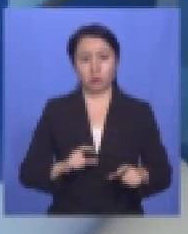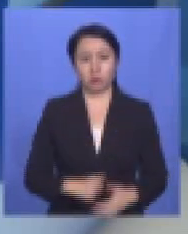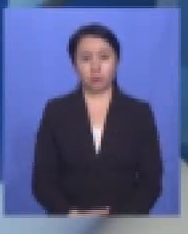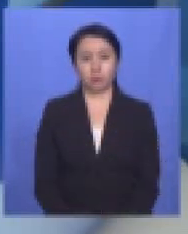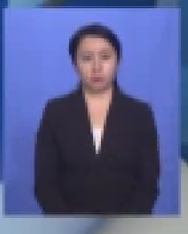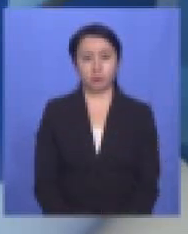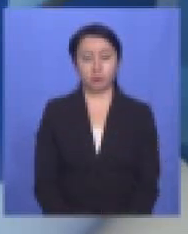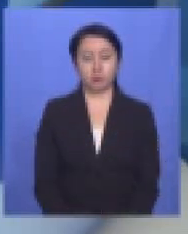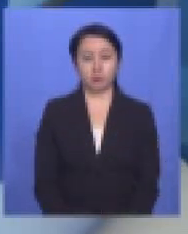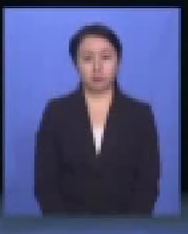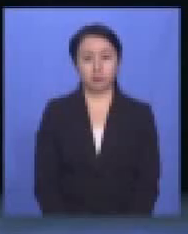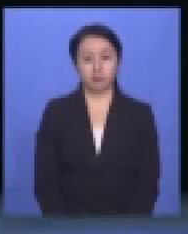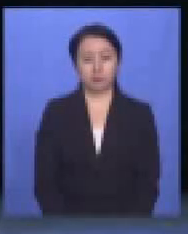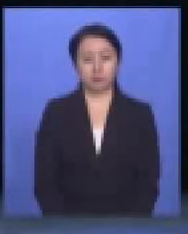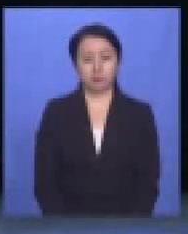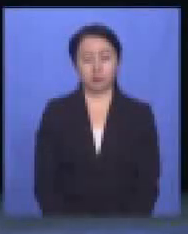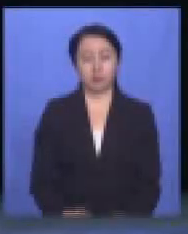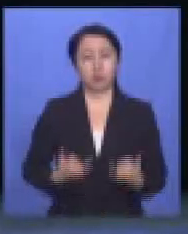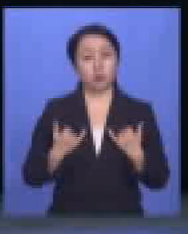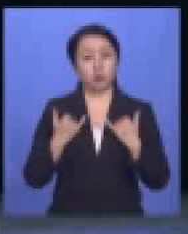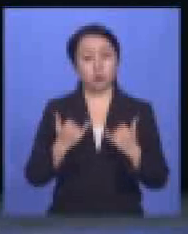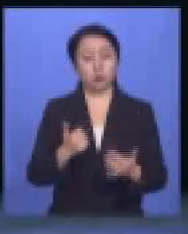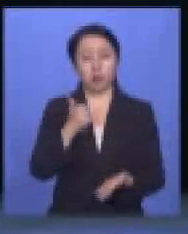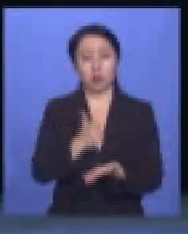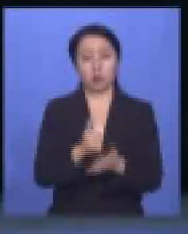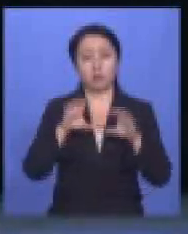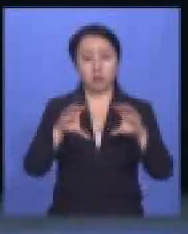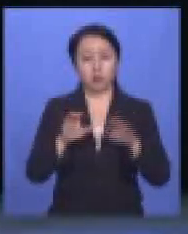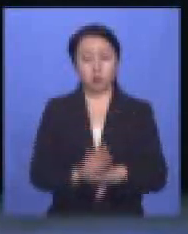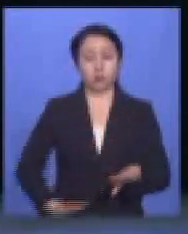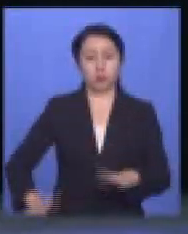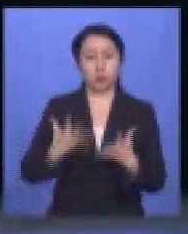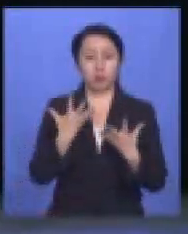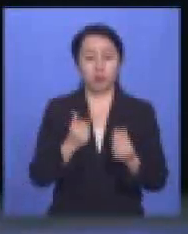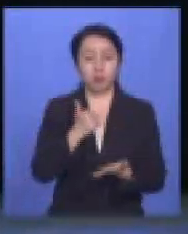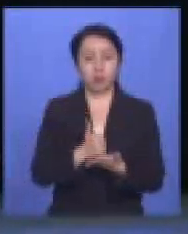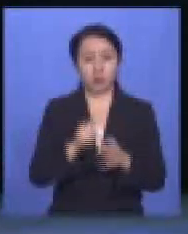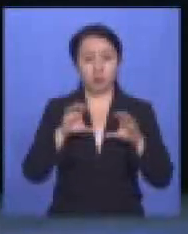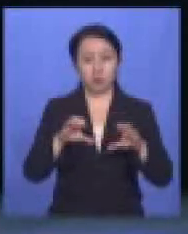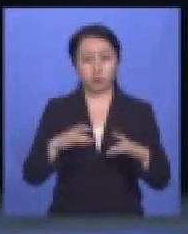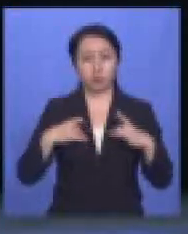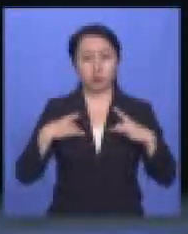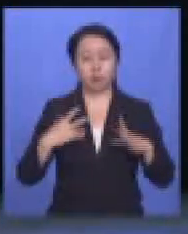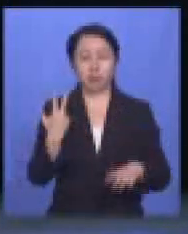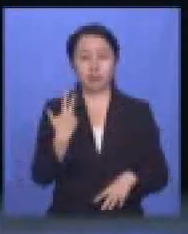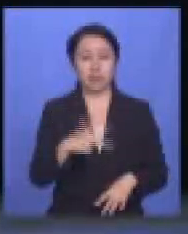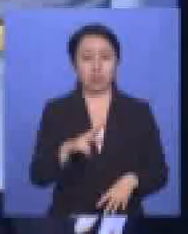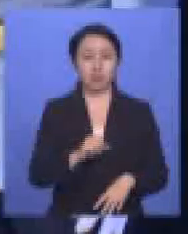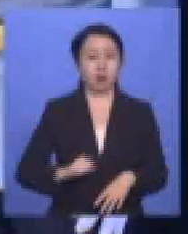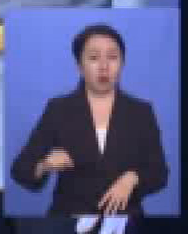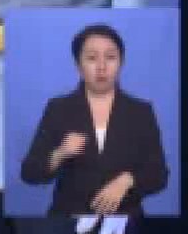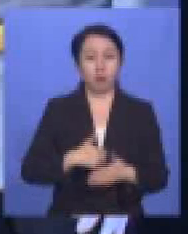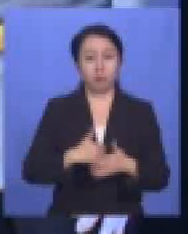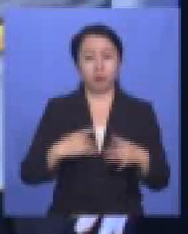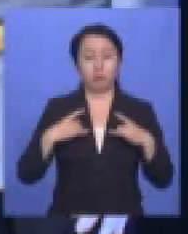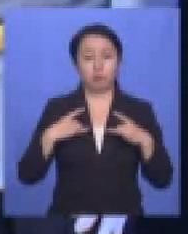сотрудников. С уважением к основному закону страны, День Конституции ежегодно отмечается 30 августа.